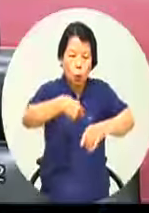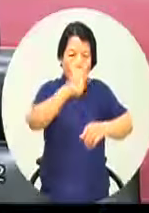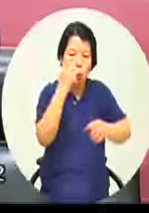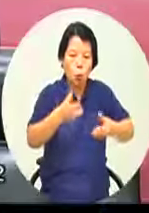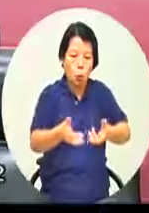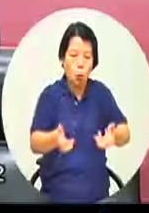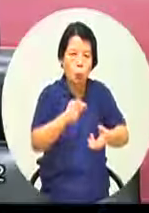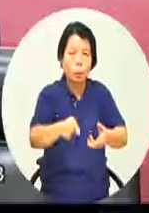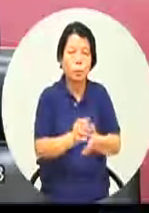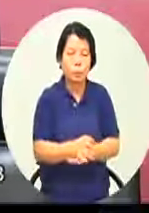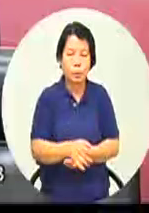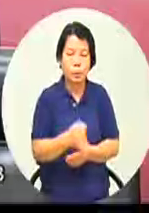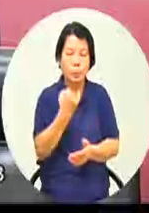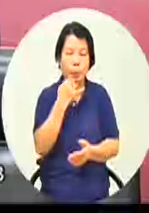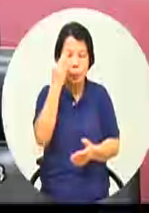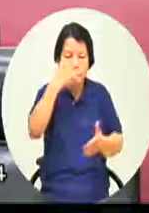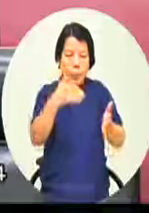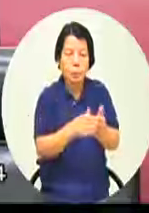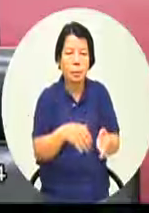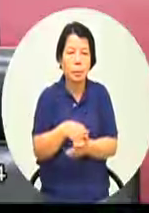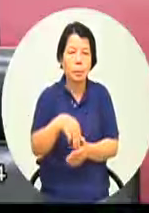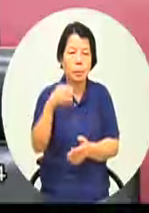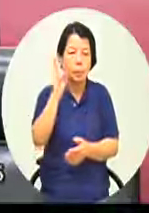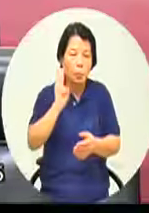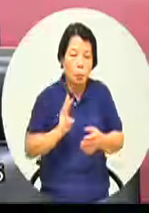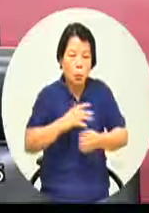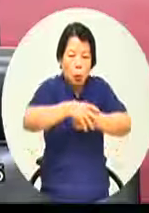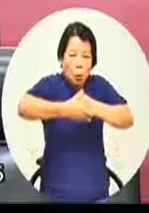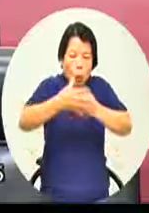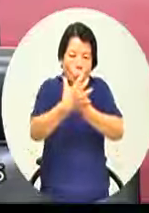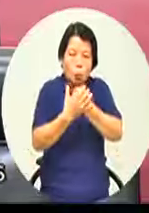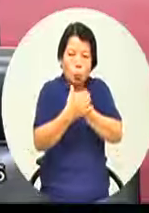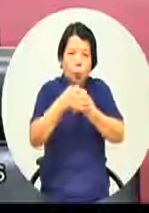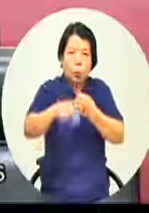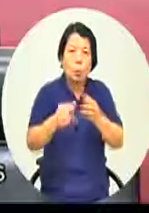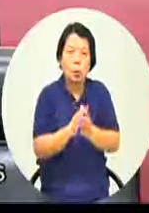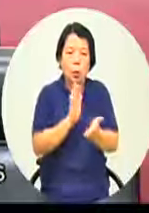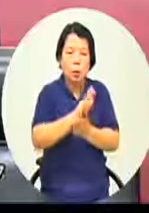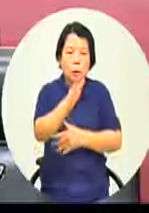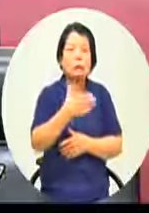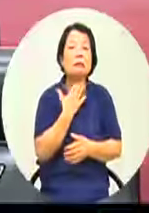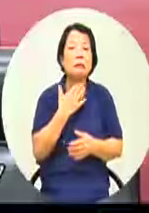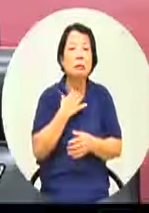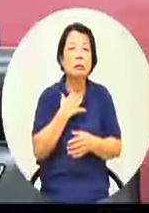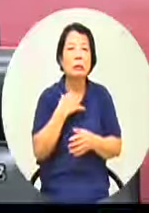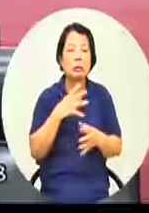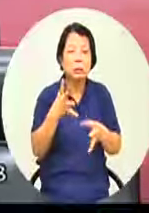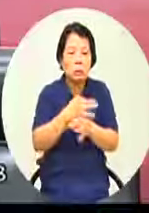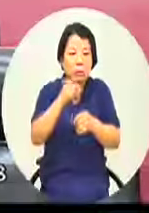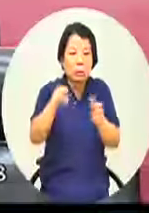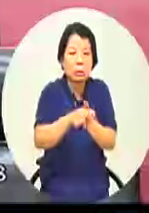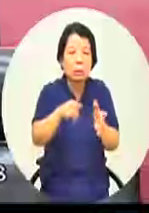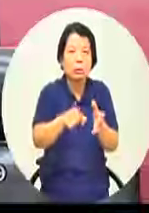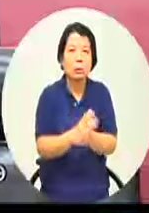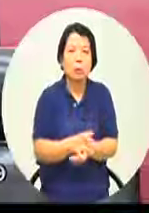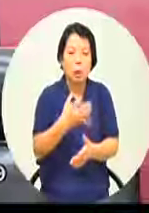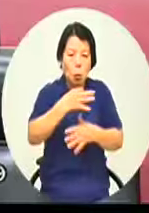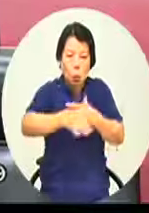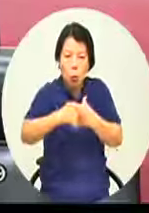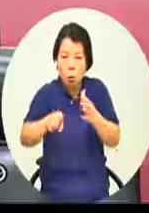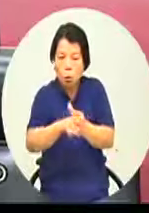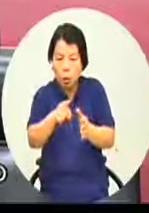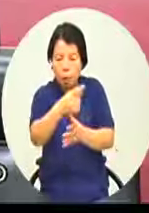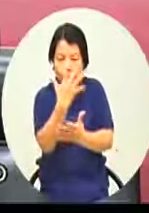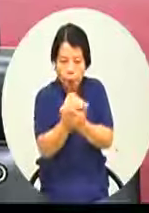你才可以看见造土毯蓄水的功能。一旦到了旱季，没水欠水的时候，你那也可以当蓄